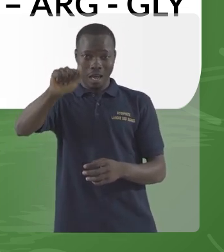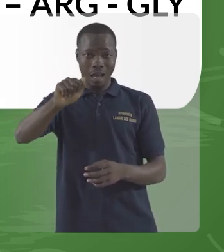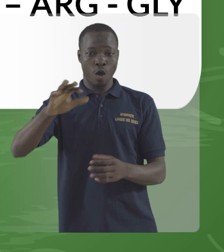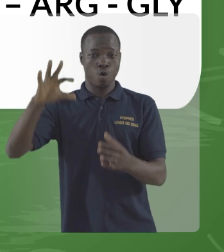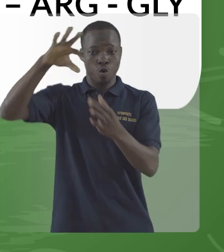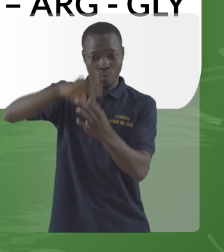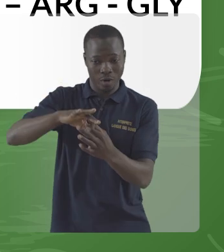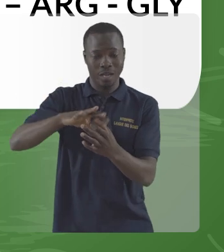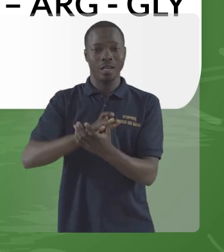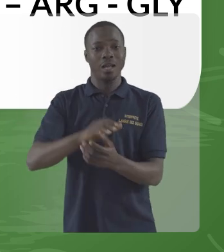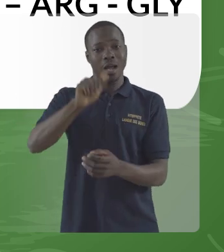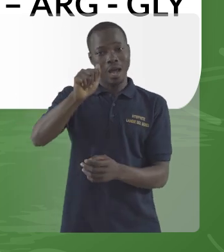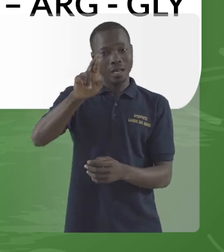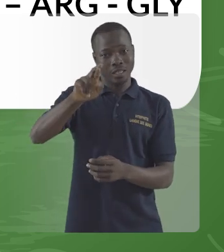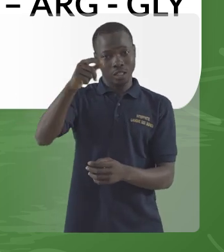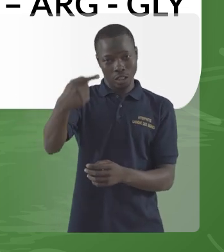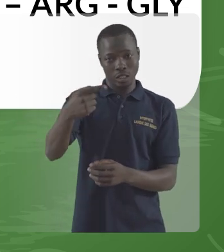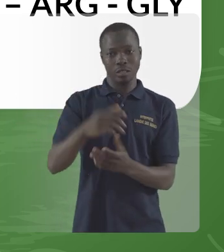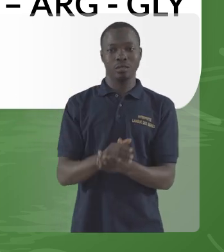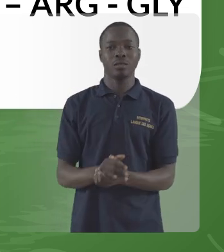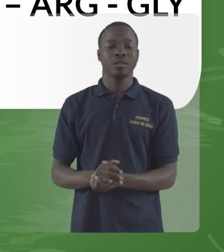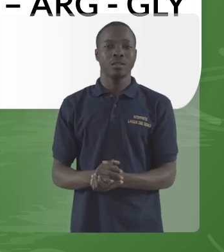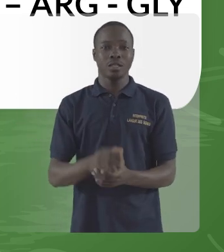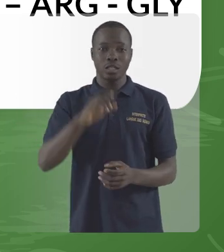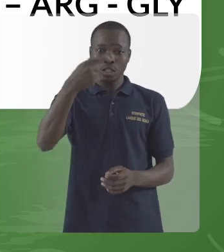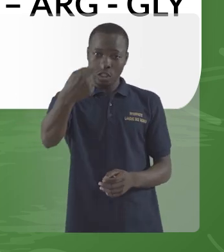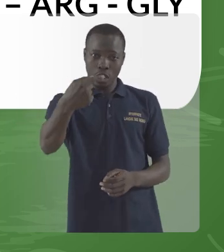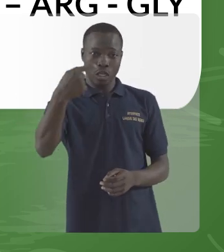AGA code pour l'arginine. Et enfin,